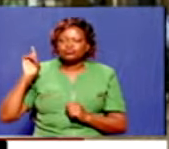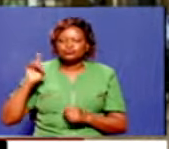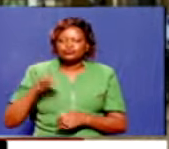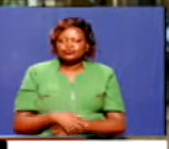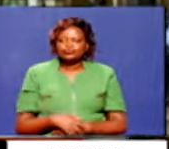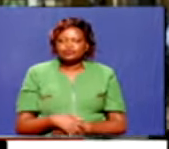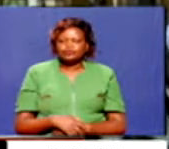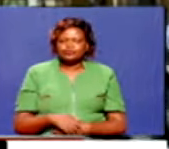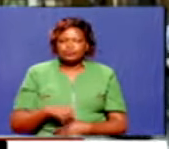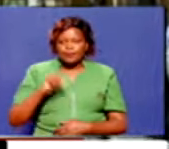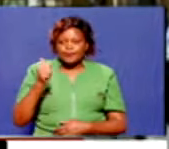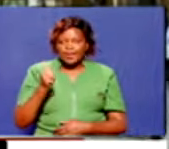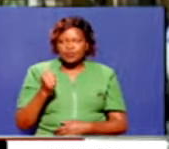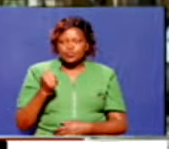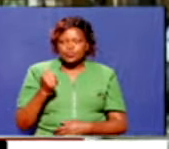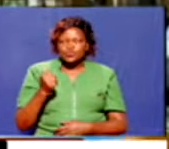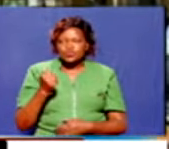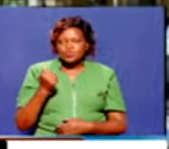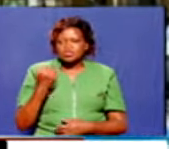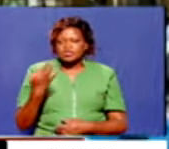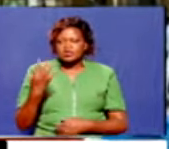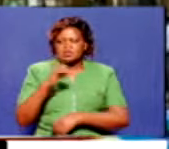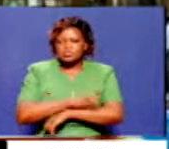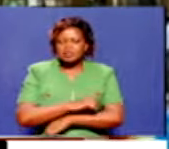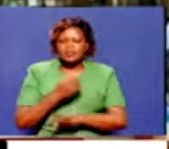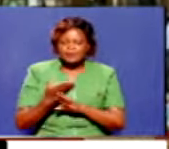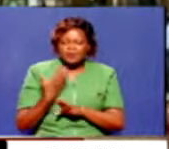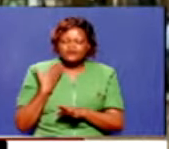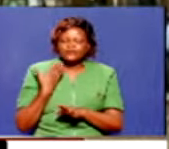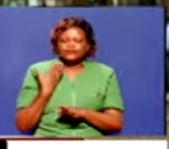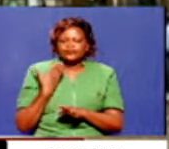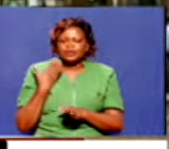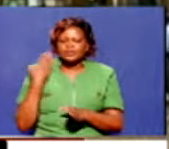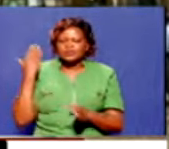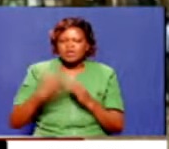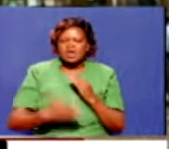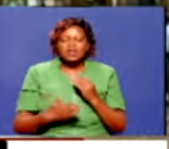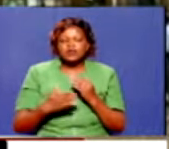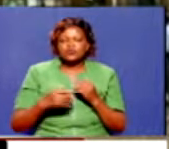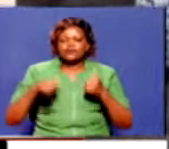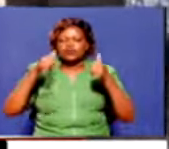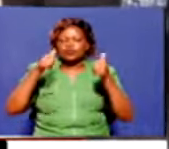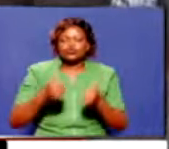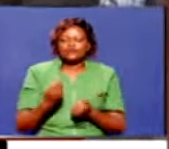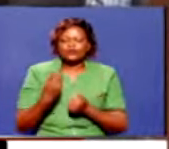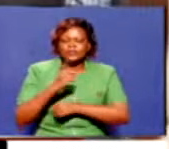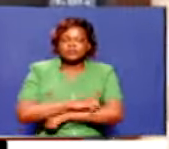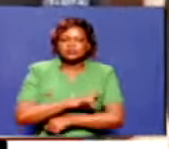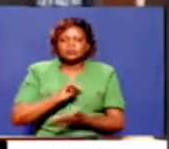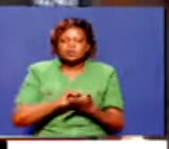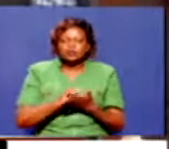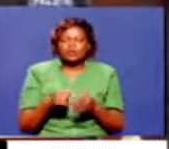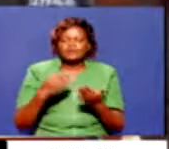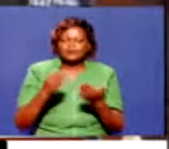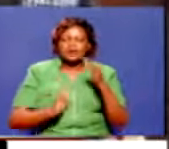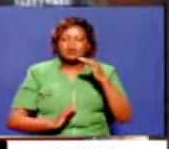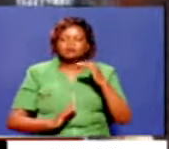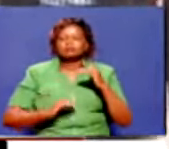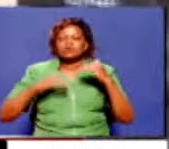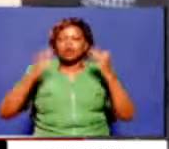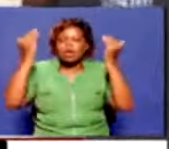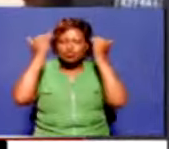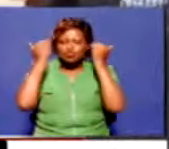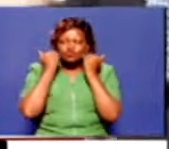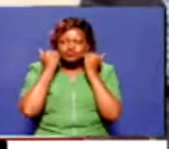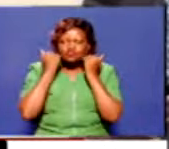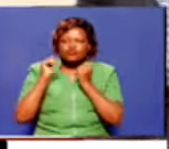Zikiwa zimesalia takriban siku tatu kabla kukamilika kwa makataa ya siku 14 iliyotolewa na mahakama kuu kwa Rais Uhuru